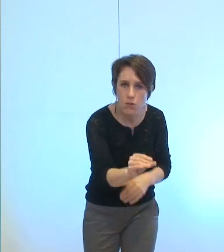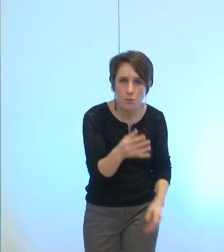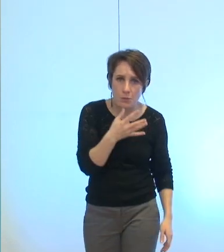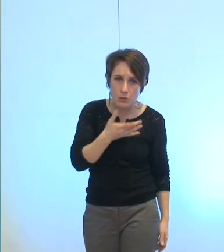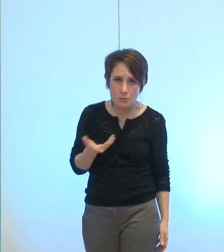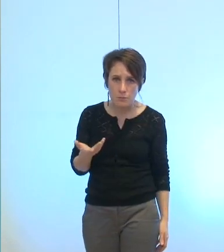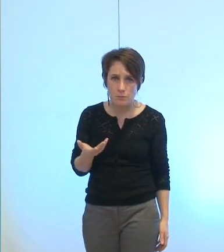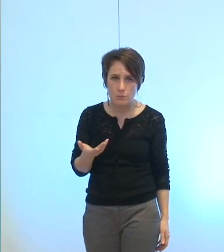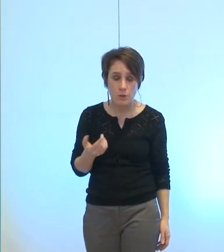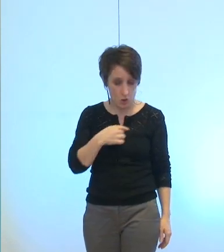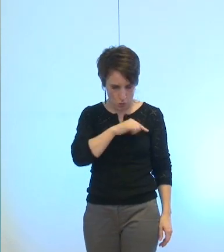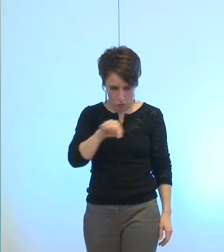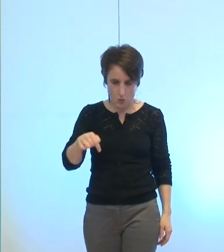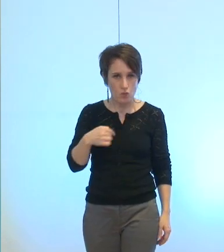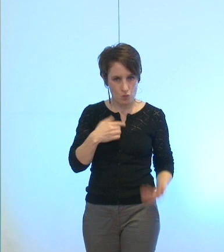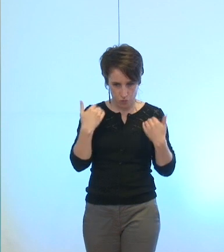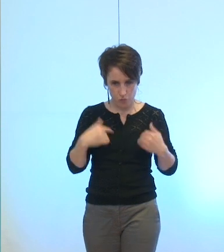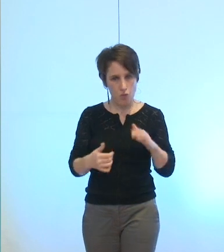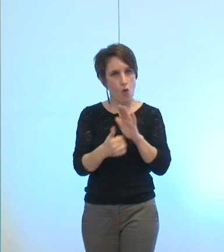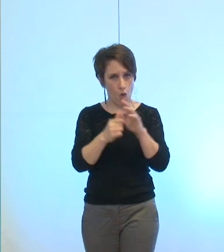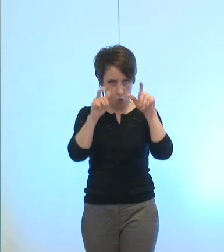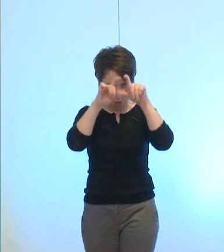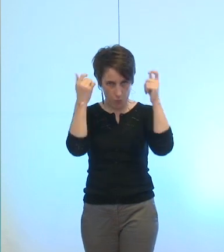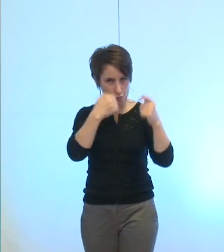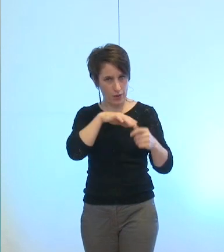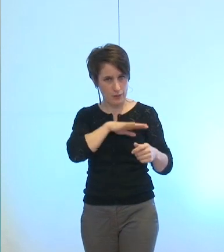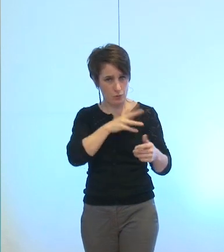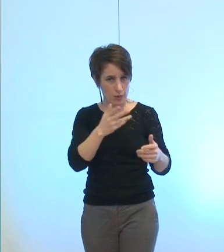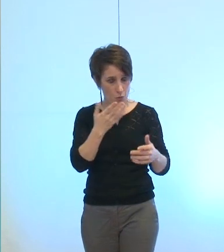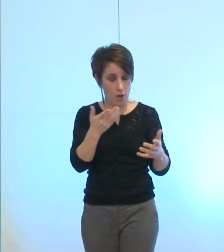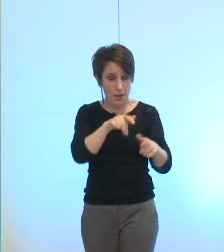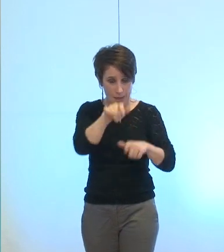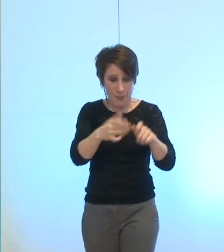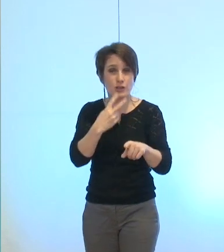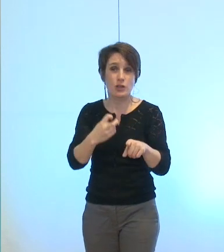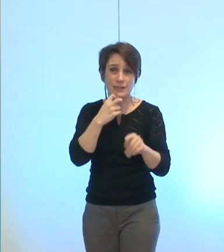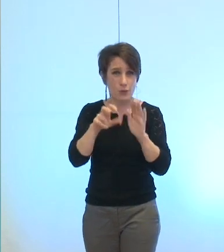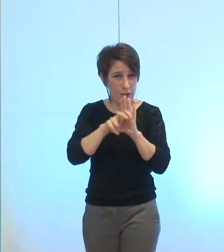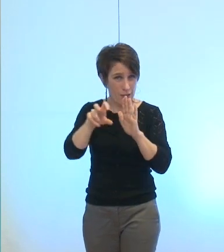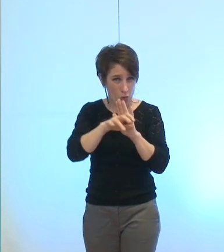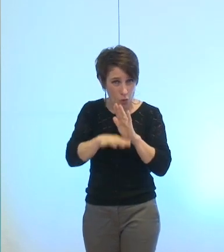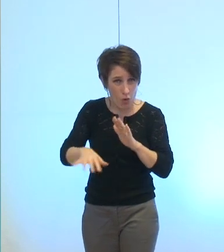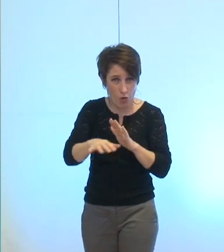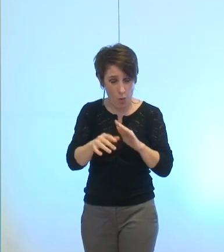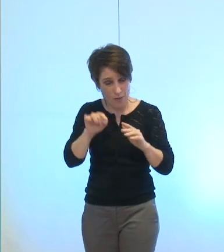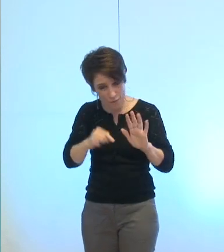responsabilité de donner aux grenobloises et aux Grenoblois une politique